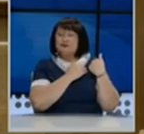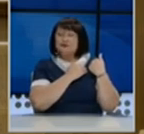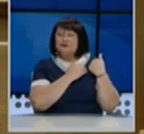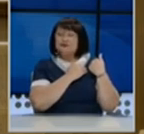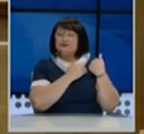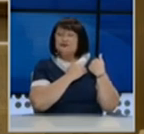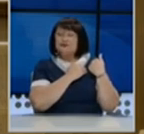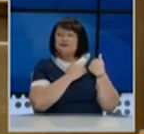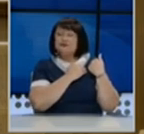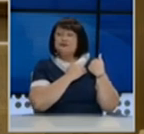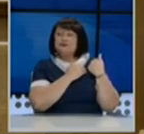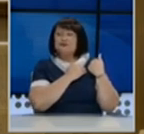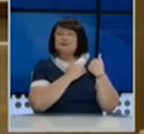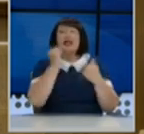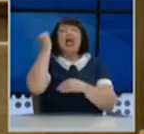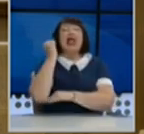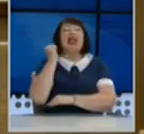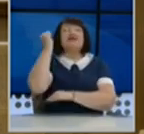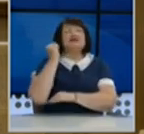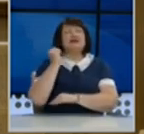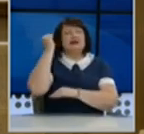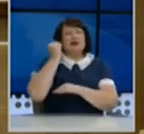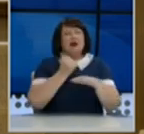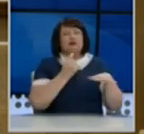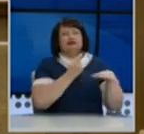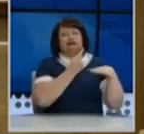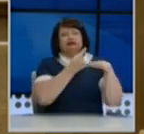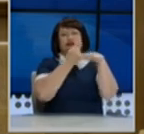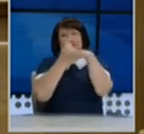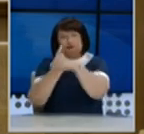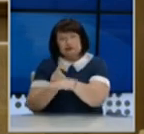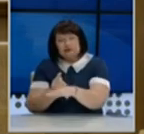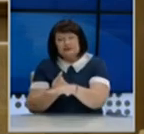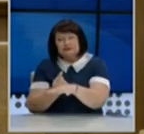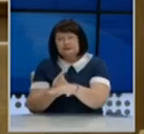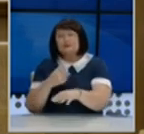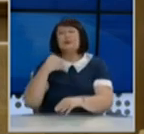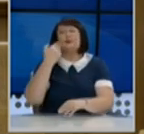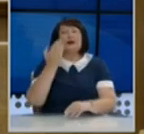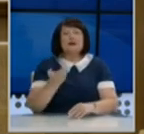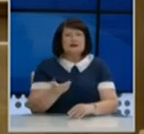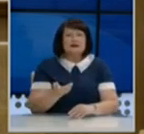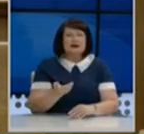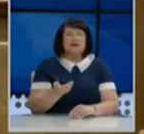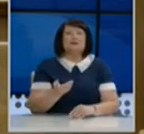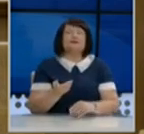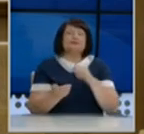το οδήγησε στην Ελευσίνα και στη συνέχεια